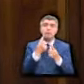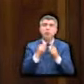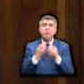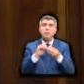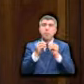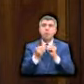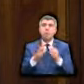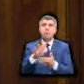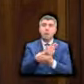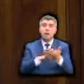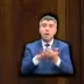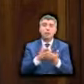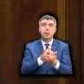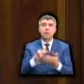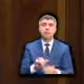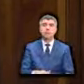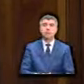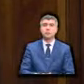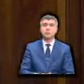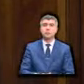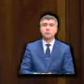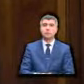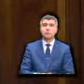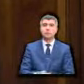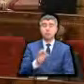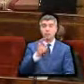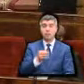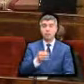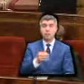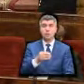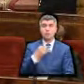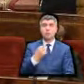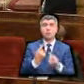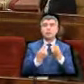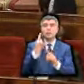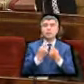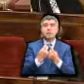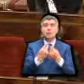اليهود والمسلمين، وأبسط دليل عن ذلك